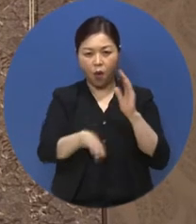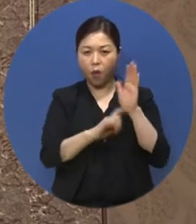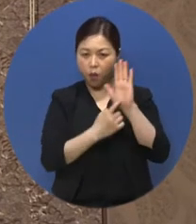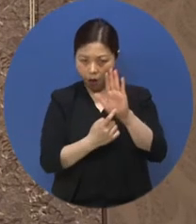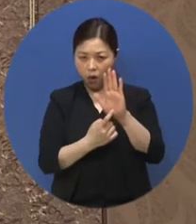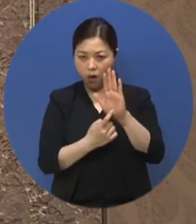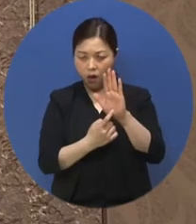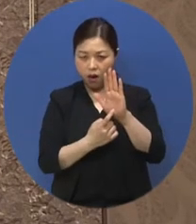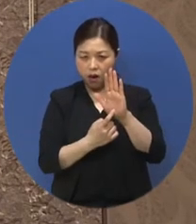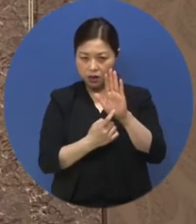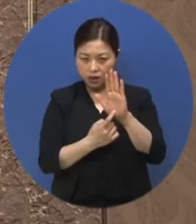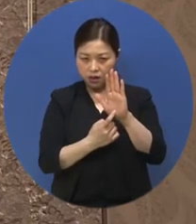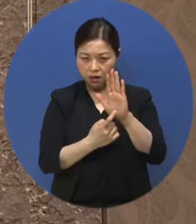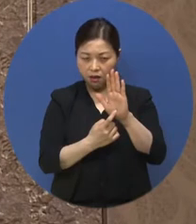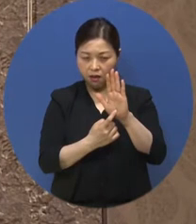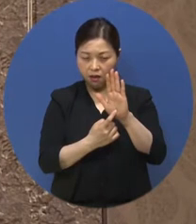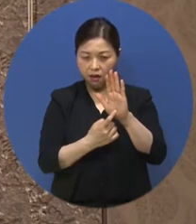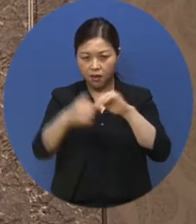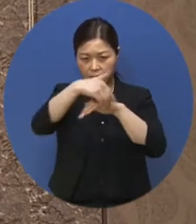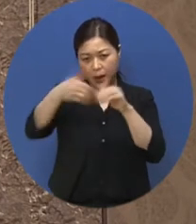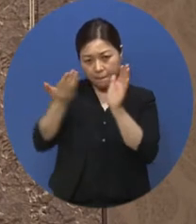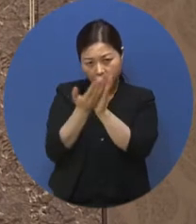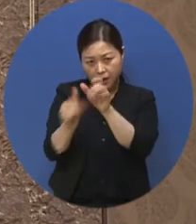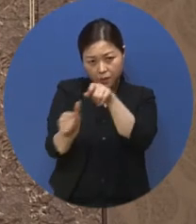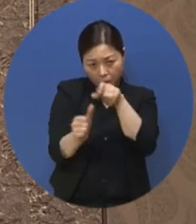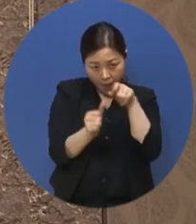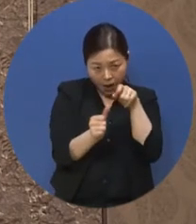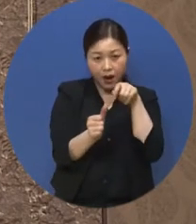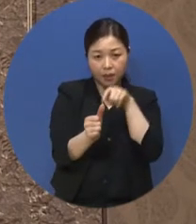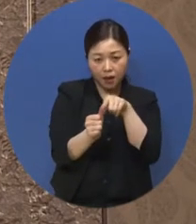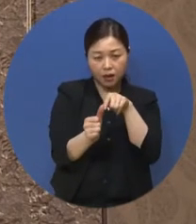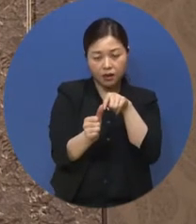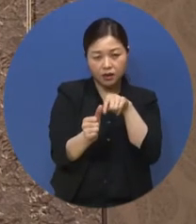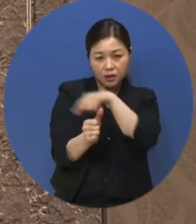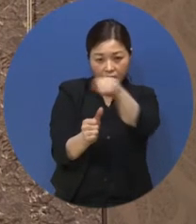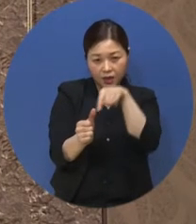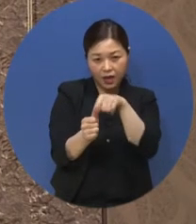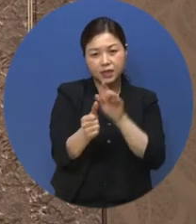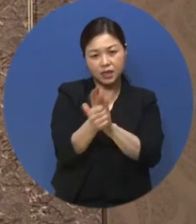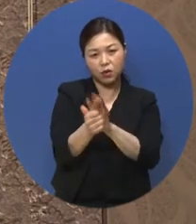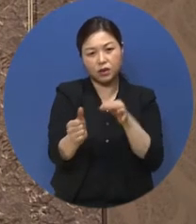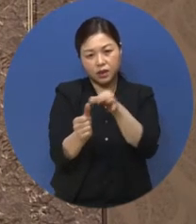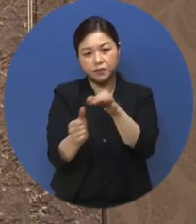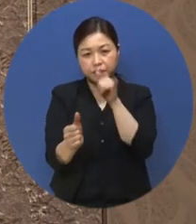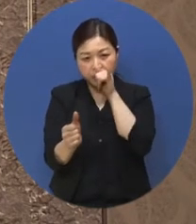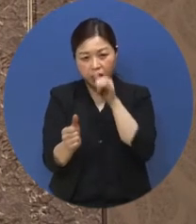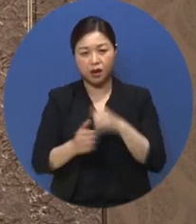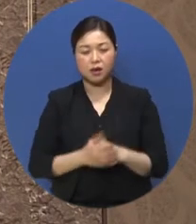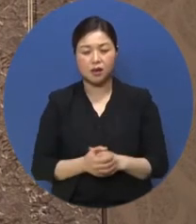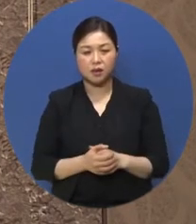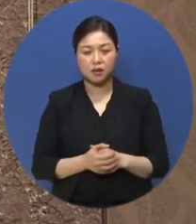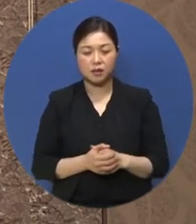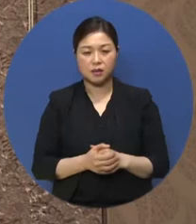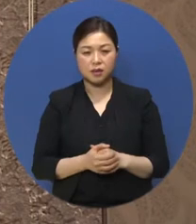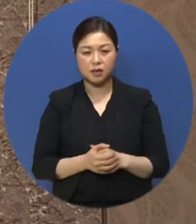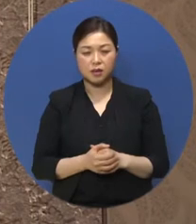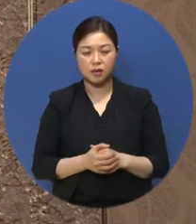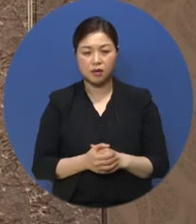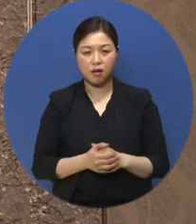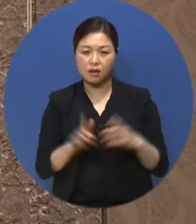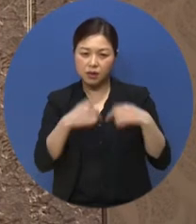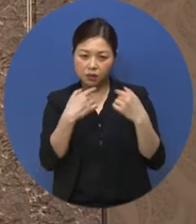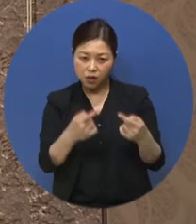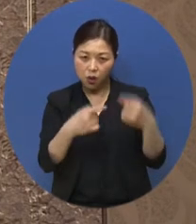된다래나 공모가 되면 그분들한테 지원금을 지원해주고 네. 지금은 이제 그게 대면 공연뿐만이